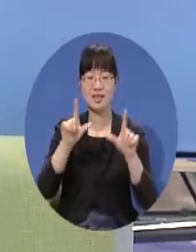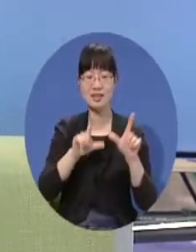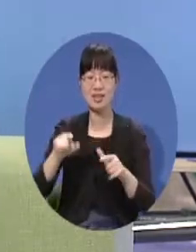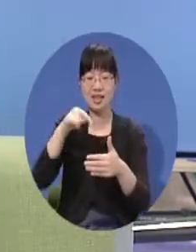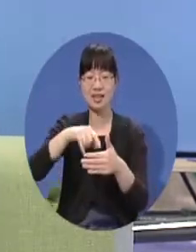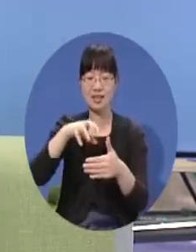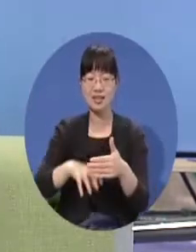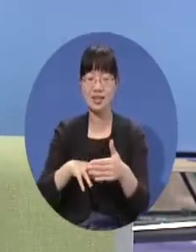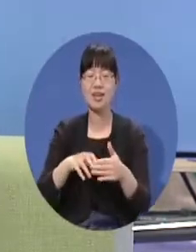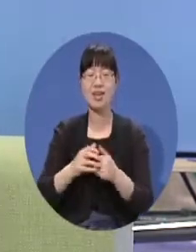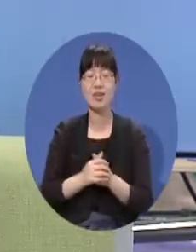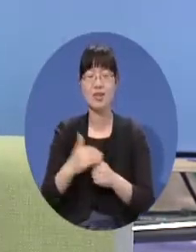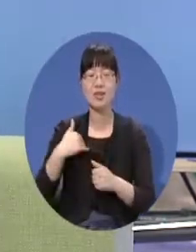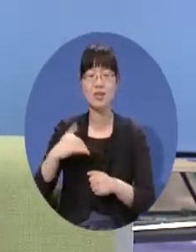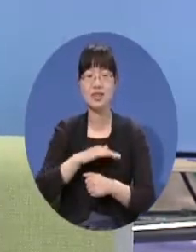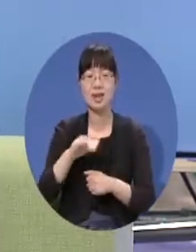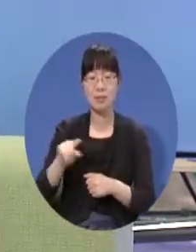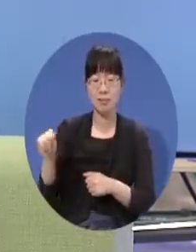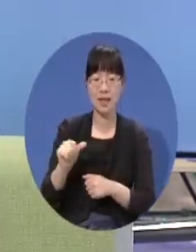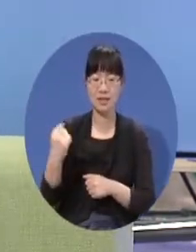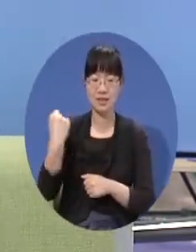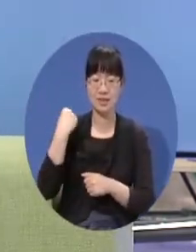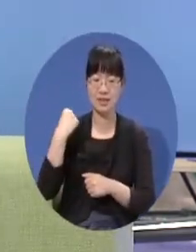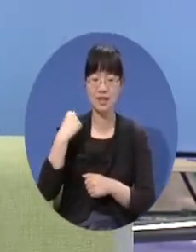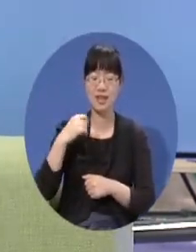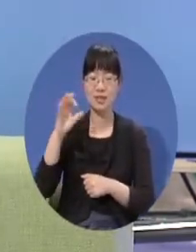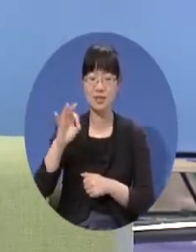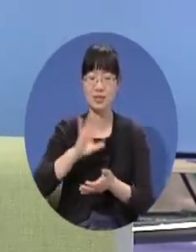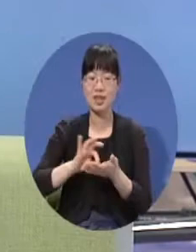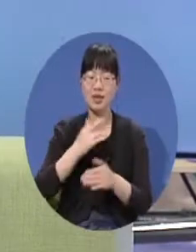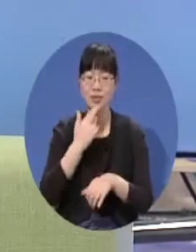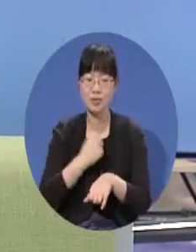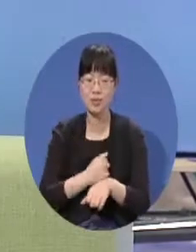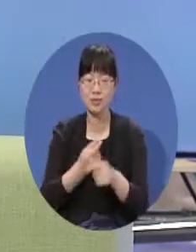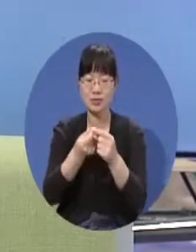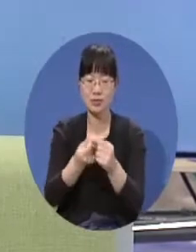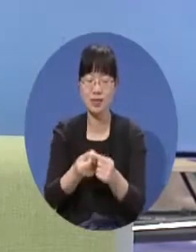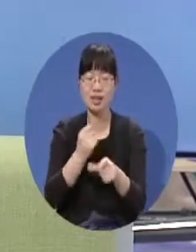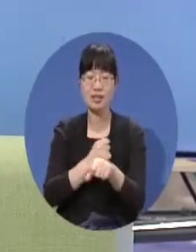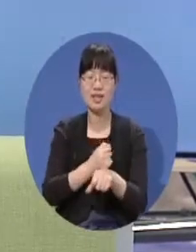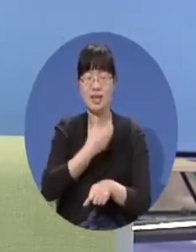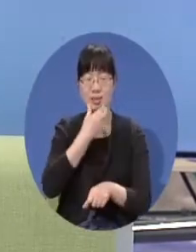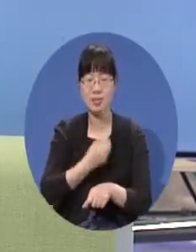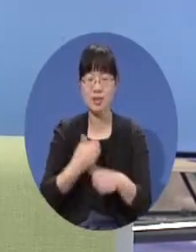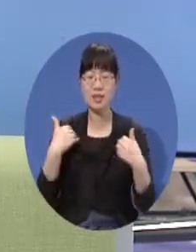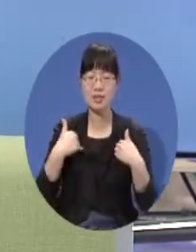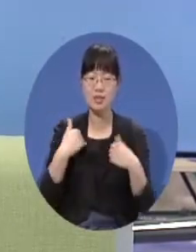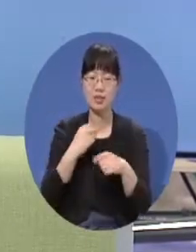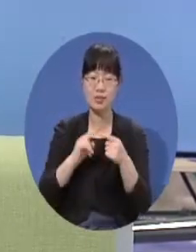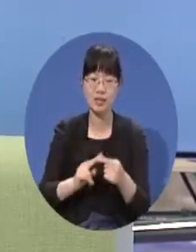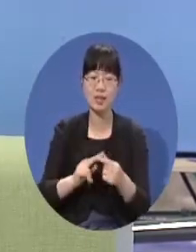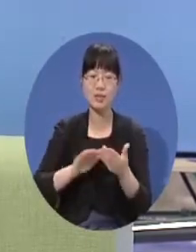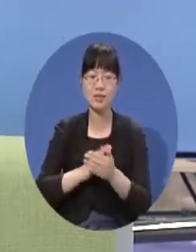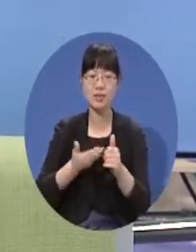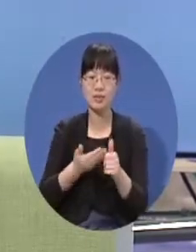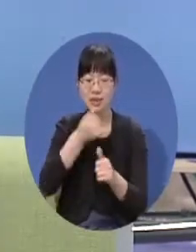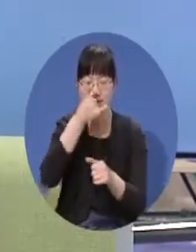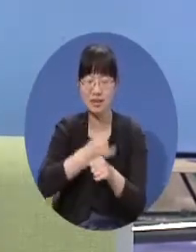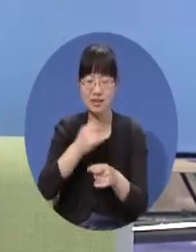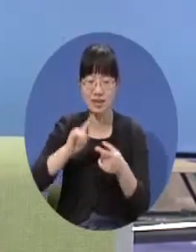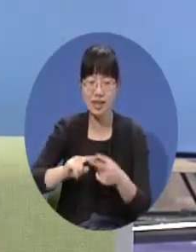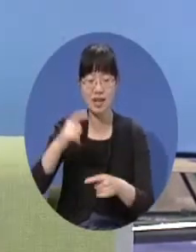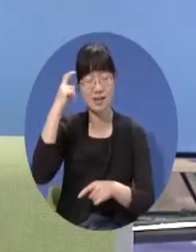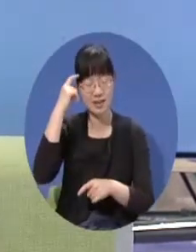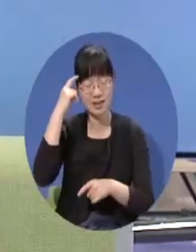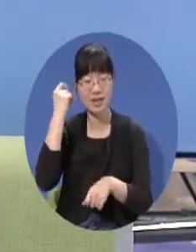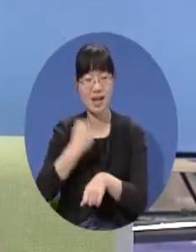일상생활에서 얼마나 우리가 순발력 있게 도난들이고 소소하게 네. 행복과 즐거움과 놀이를 줄 수 있는가 이런